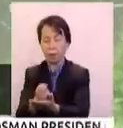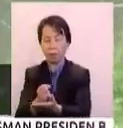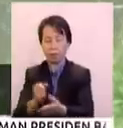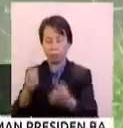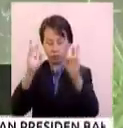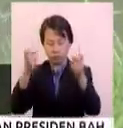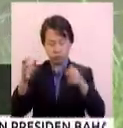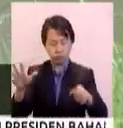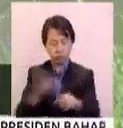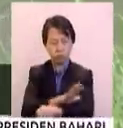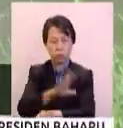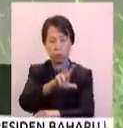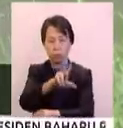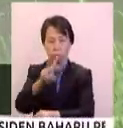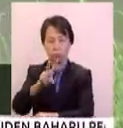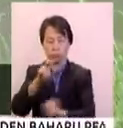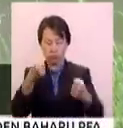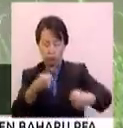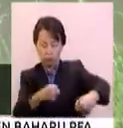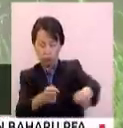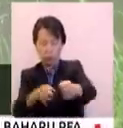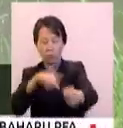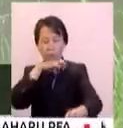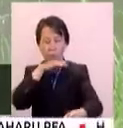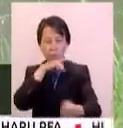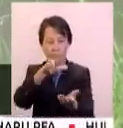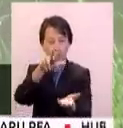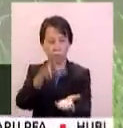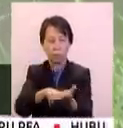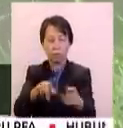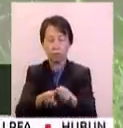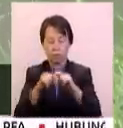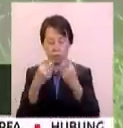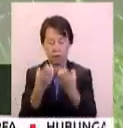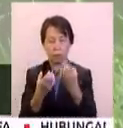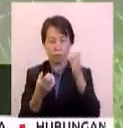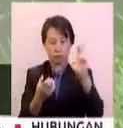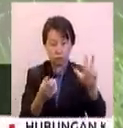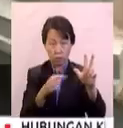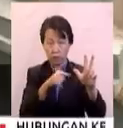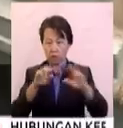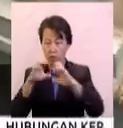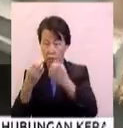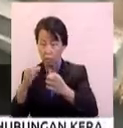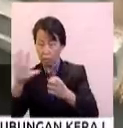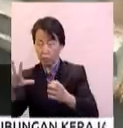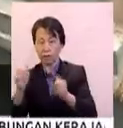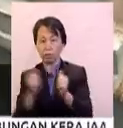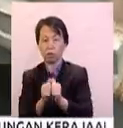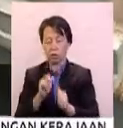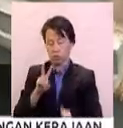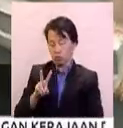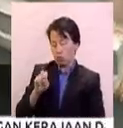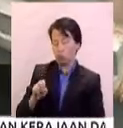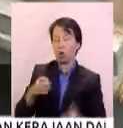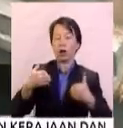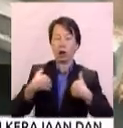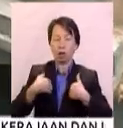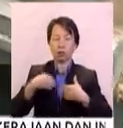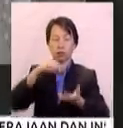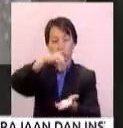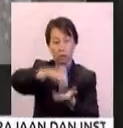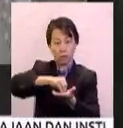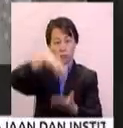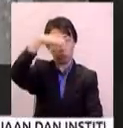keseluruhan 32 sungai tercemar yang dikategorikan sebagai kelas 3 hingga kelas 5 dengan 20 daripadanya terdapat di